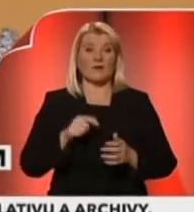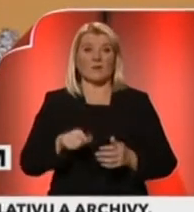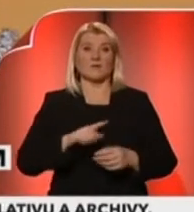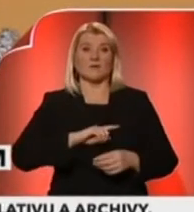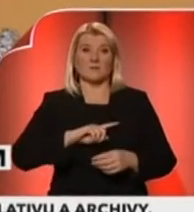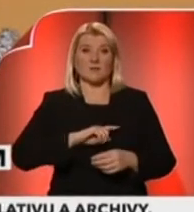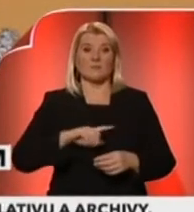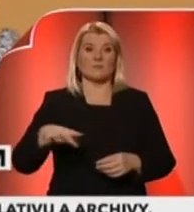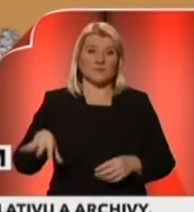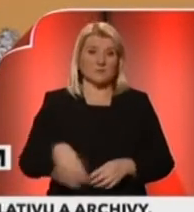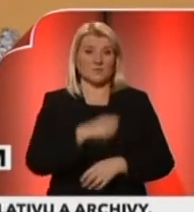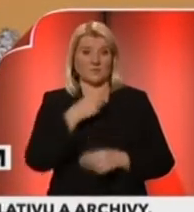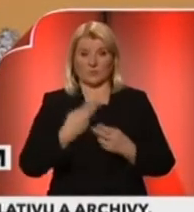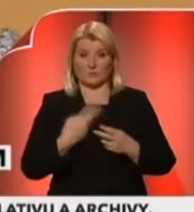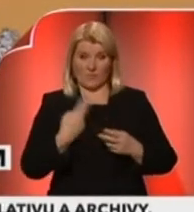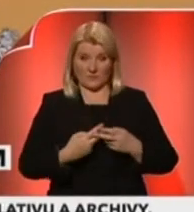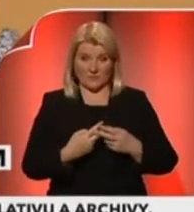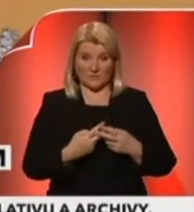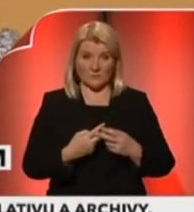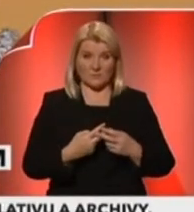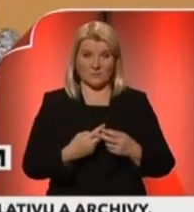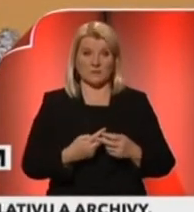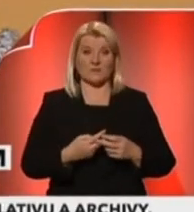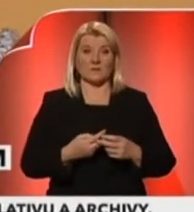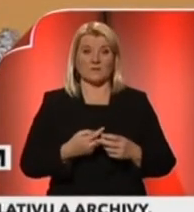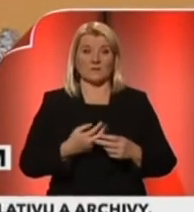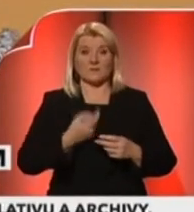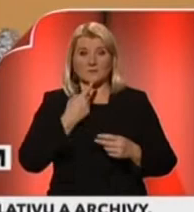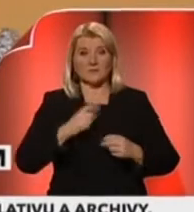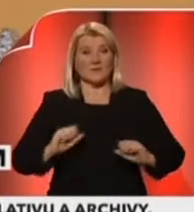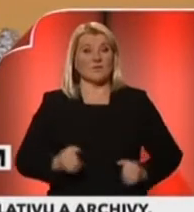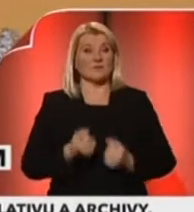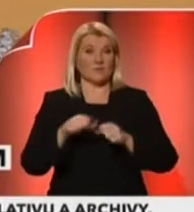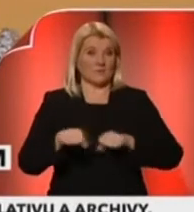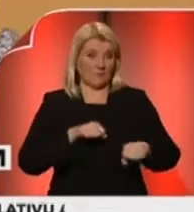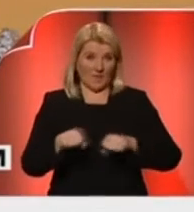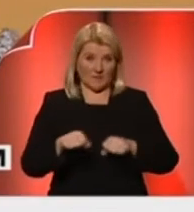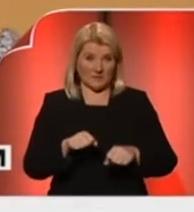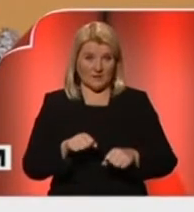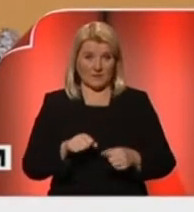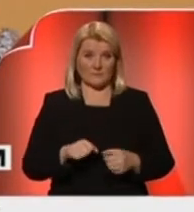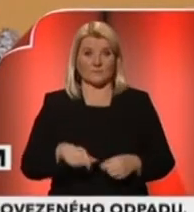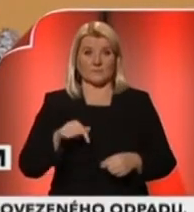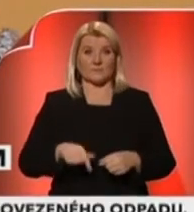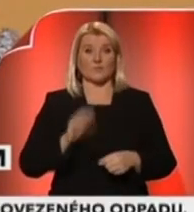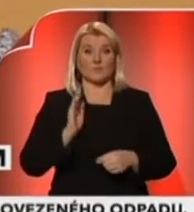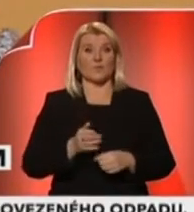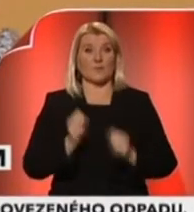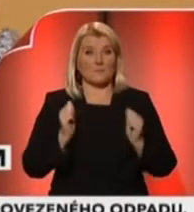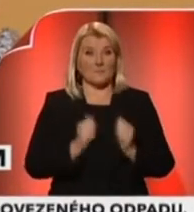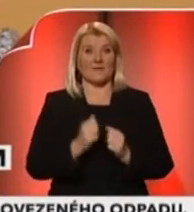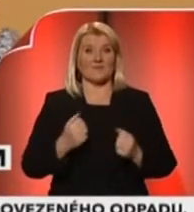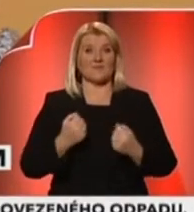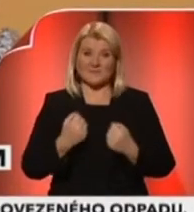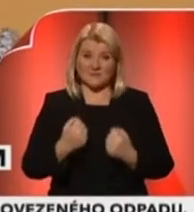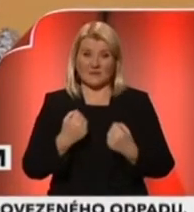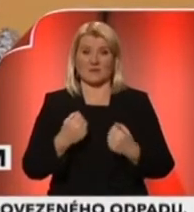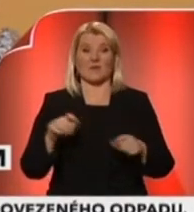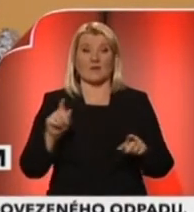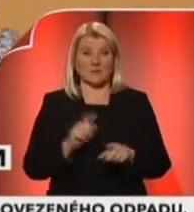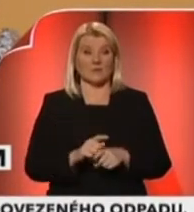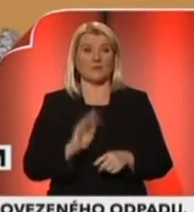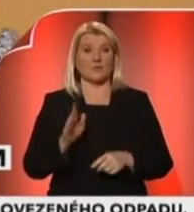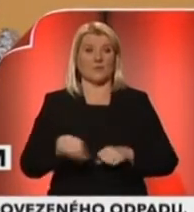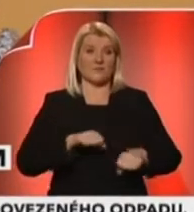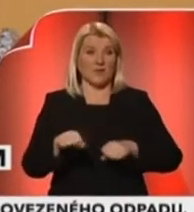sebe převzala zodpovědnost za vytvoření vlády, která tady bude pevná, bude silná a